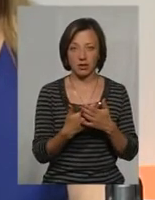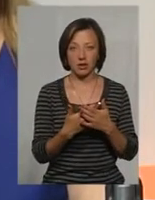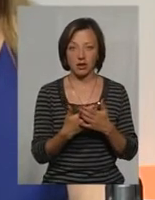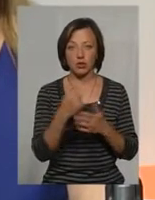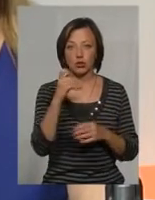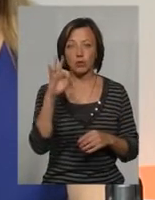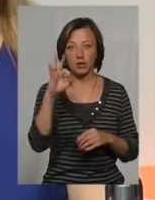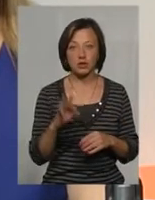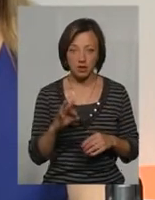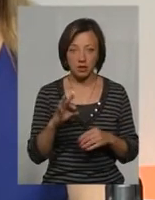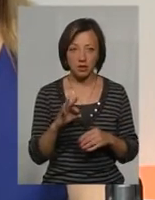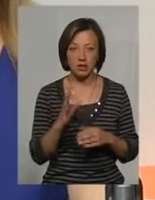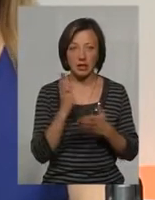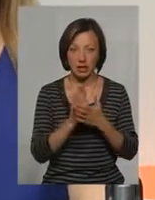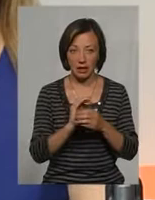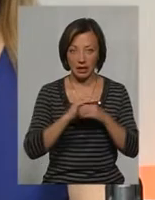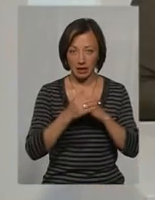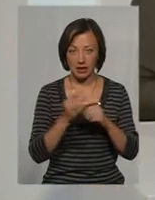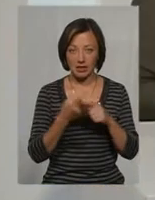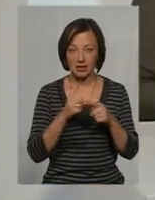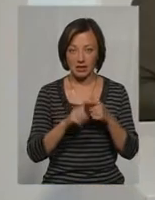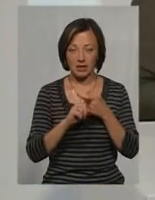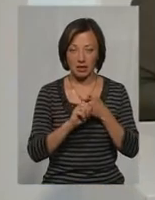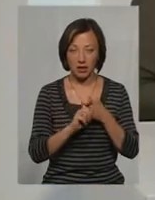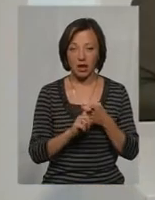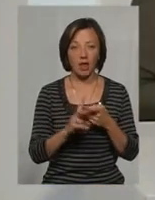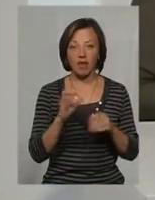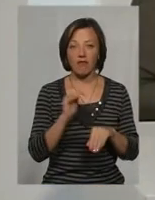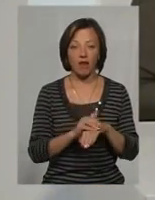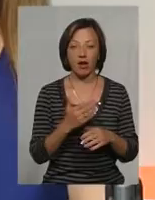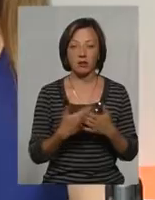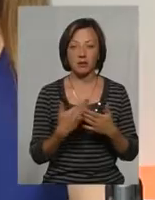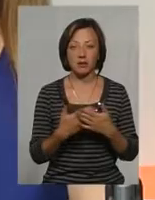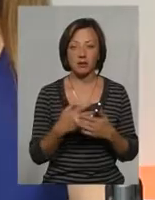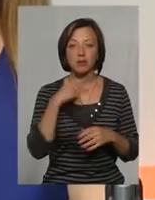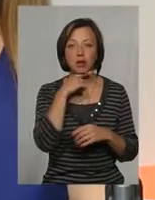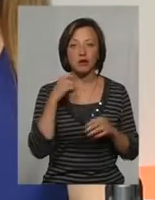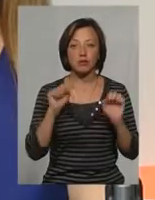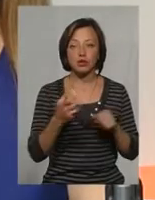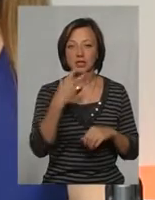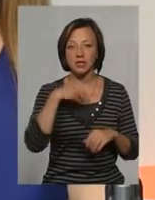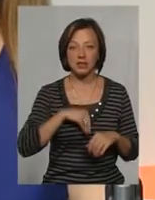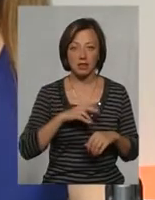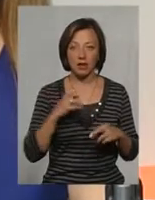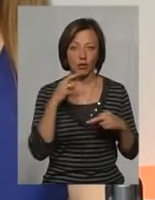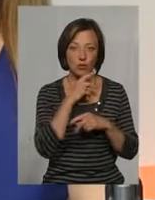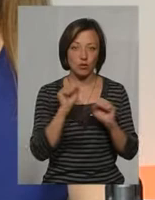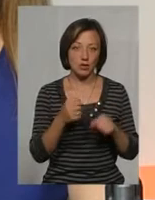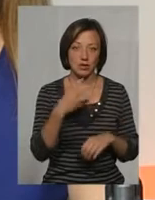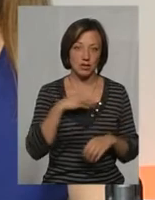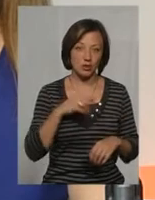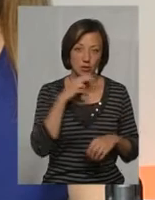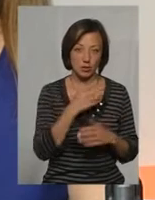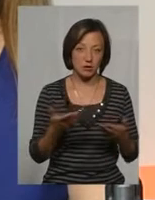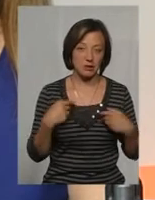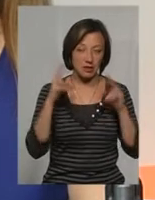на 100% обсімінені цією сальмонеллою, то не факт, що, допустимо, м'ясо можна з'їсти і не отруїтися, а можна з'їсти і